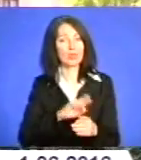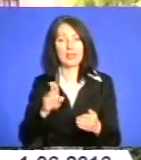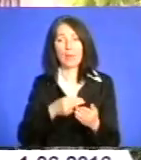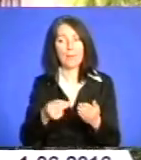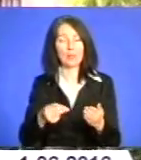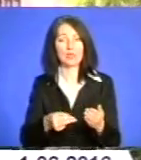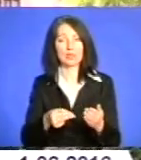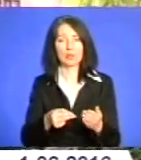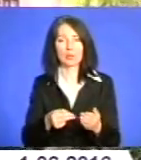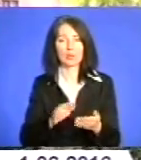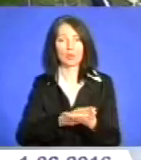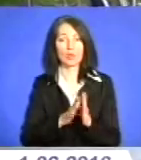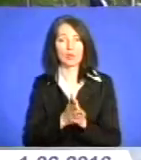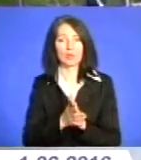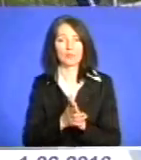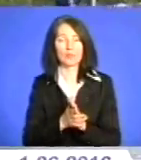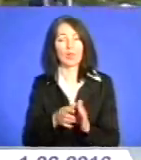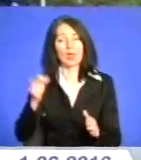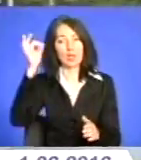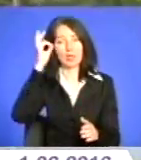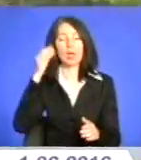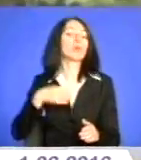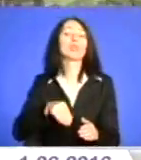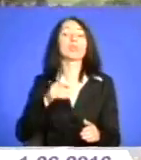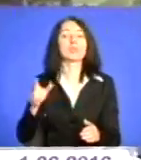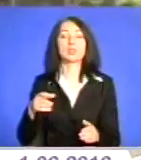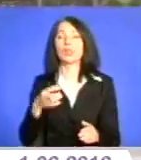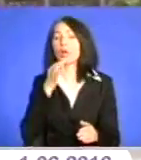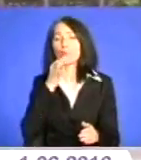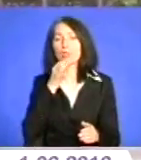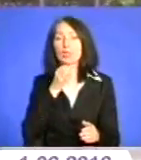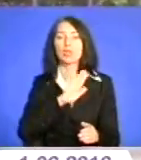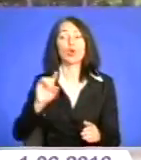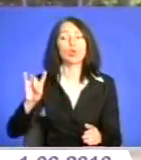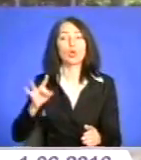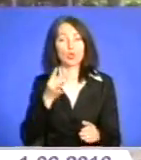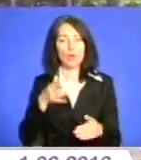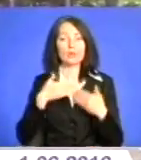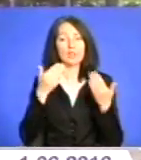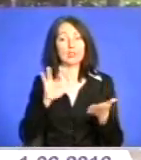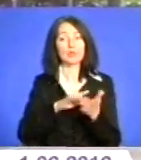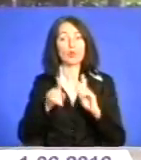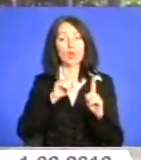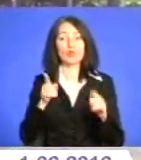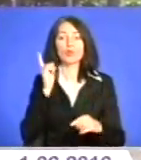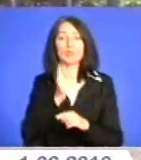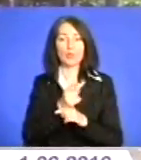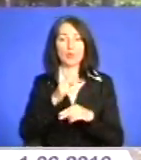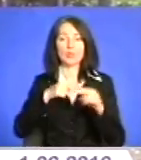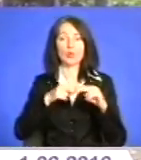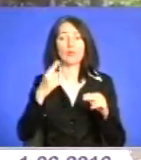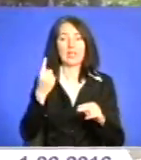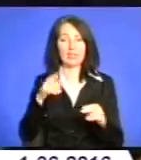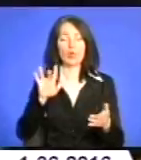не отримав від них підписаного договору. Нагадаємо, тенісисти-аматори неодноразово зверталися в міську раду щодо заборони забудови єдиного в